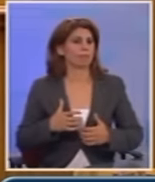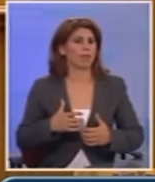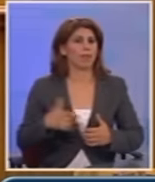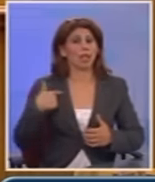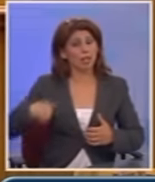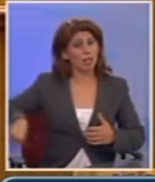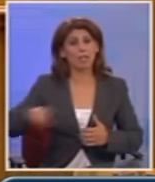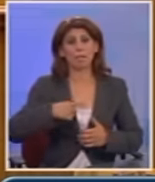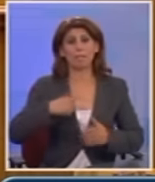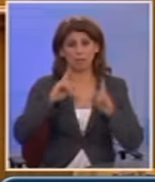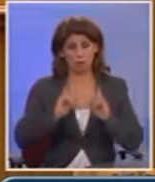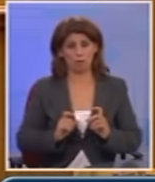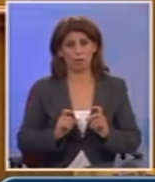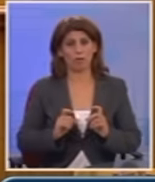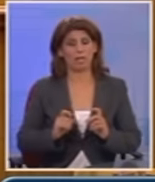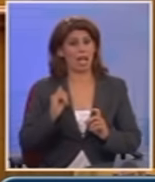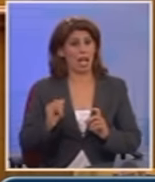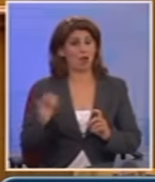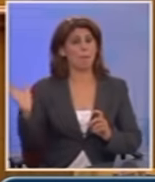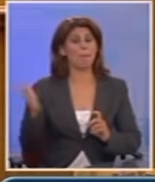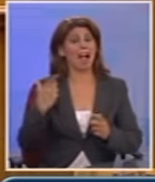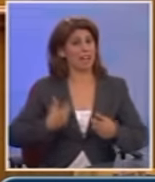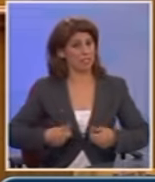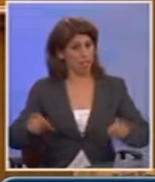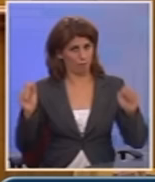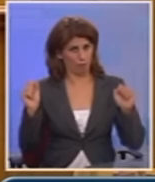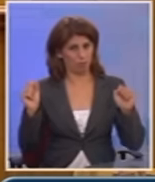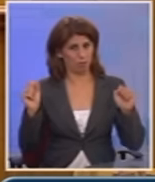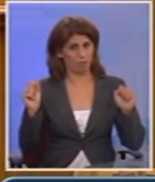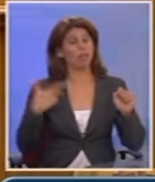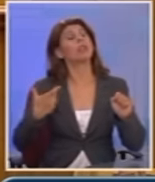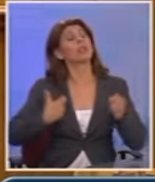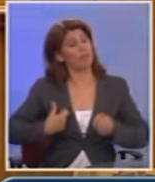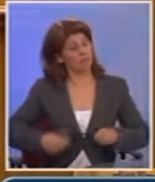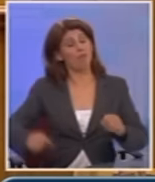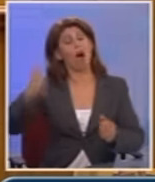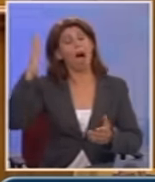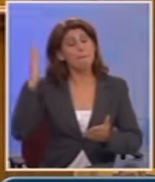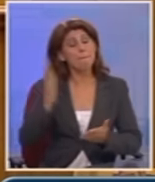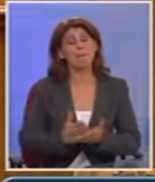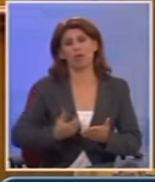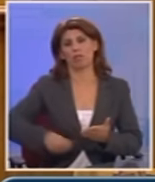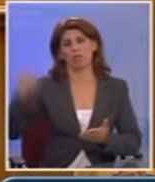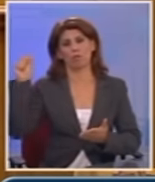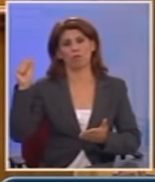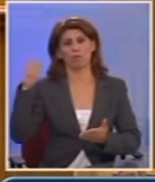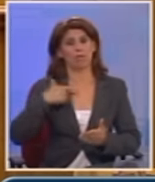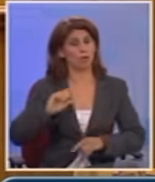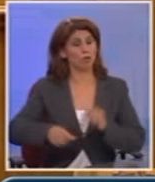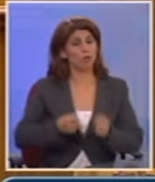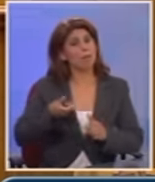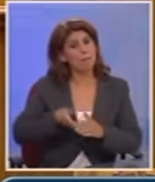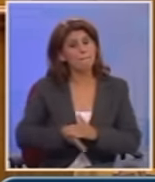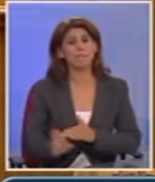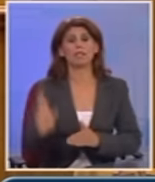είμαστε υποχρεωμένοι, ακόμα και αν διαφωνούμε, και διαφωνούμε απόλυτα, να προσπαθήσουμε μέσα